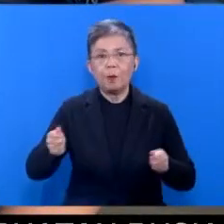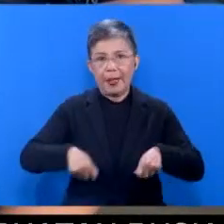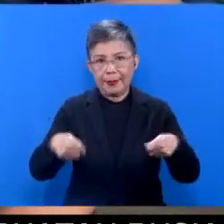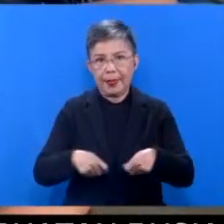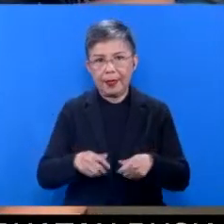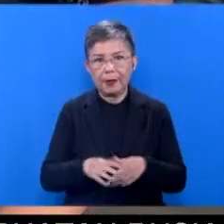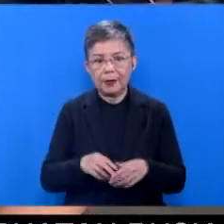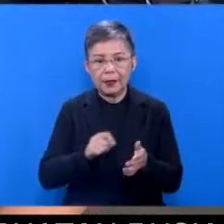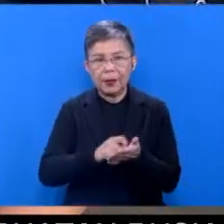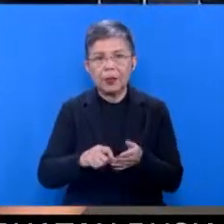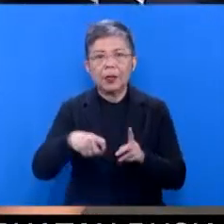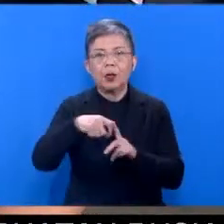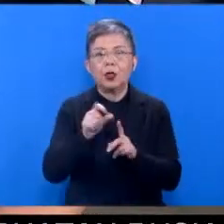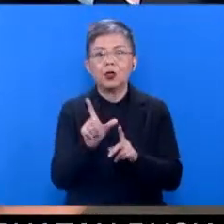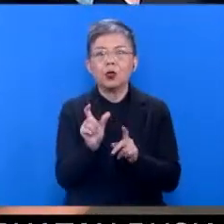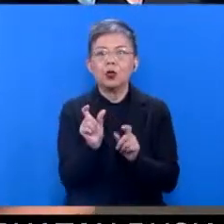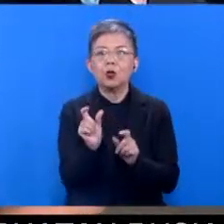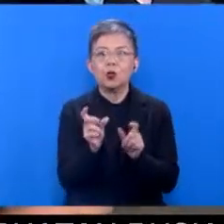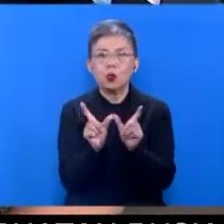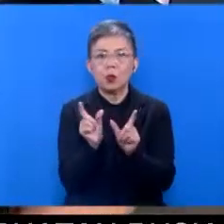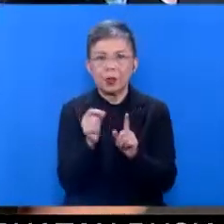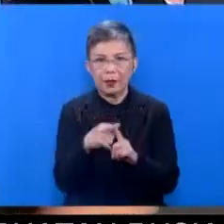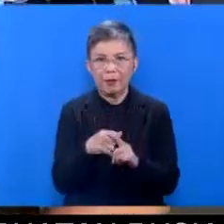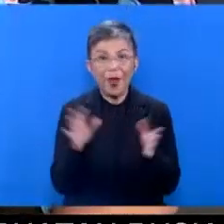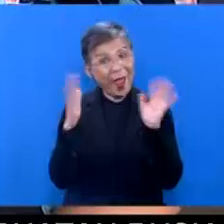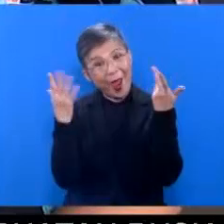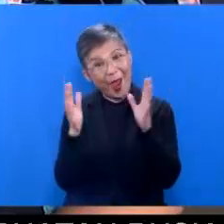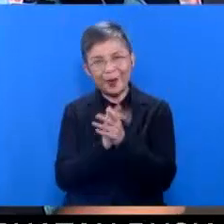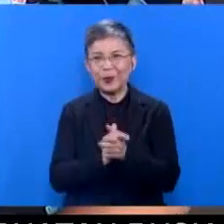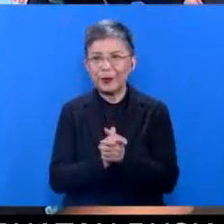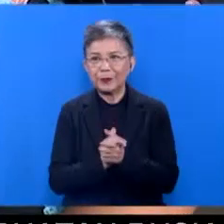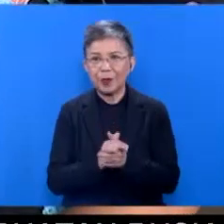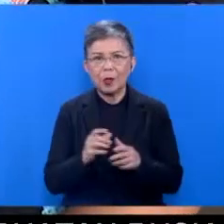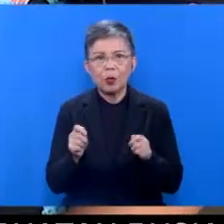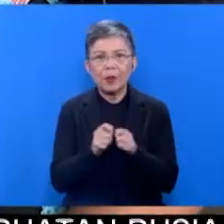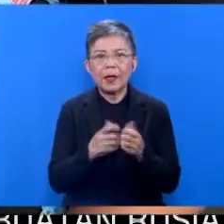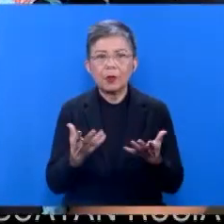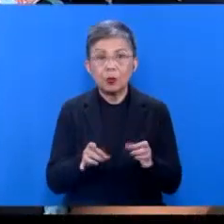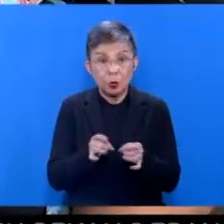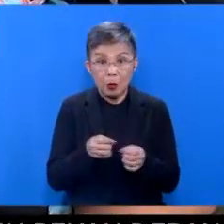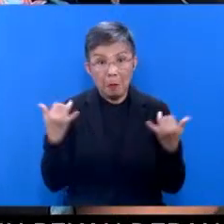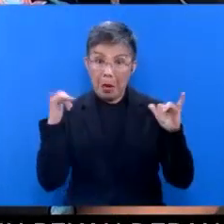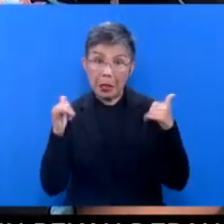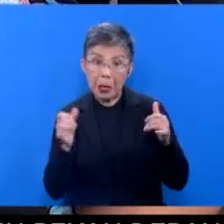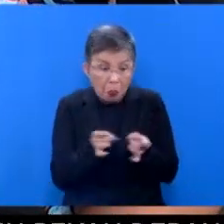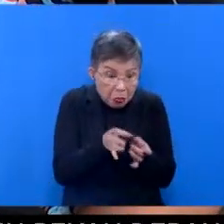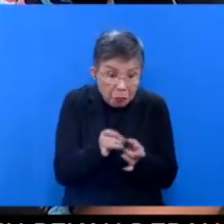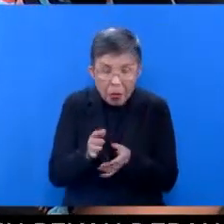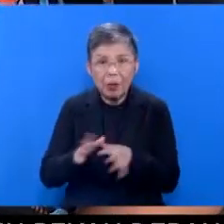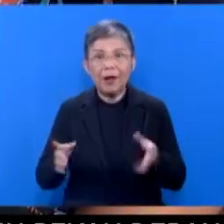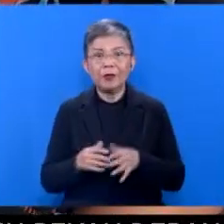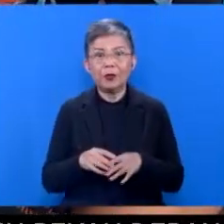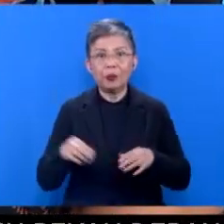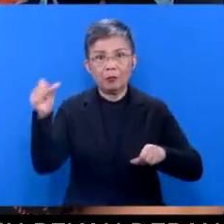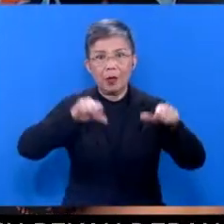saya sih namanya keluak, bener nggak? Keluak ya? Jadi kalau misalnya keluak ini buat apa sih? Buat mainan kah? Atau mungkin untuk makanan atau untuk